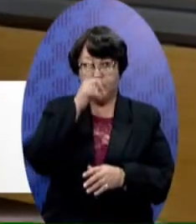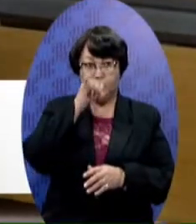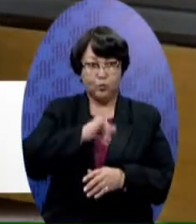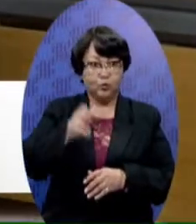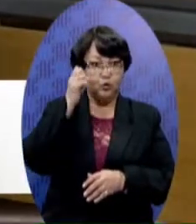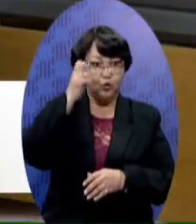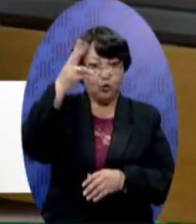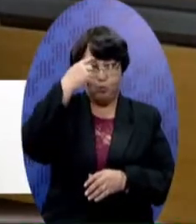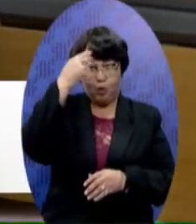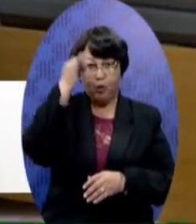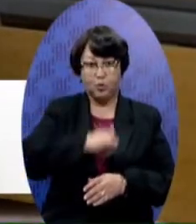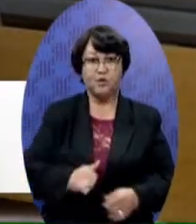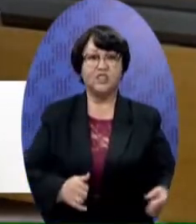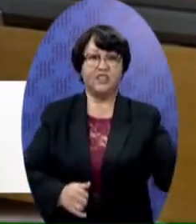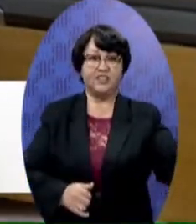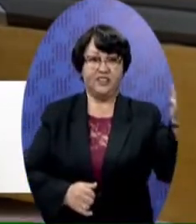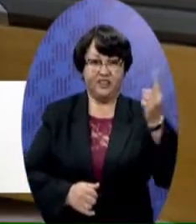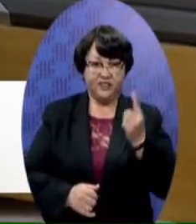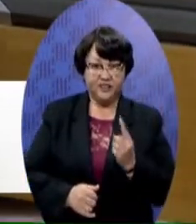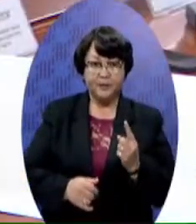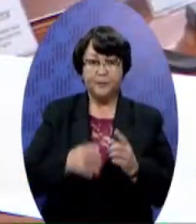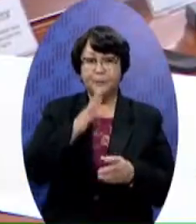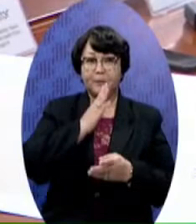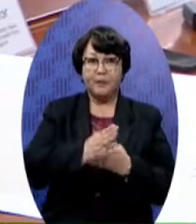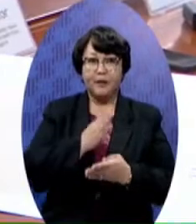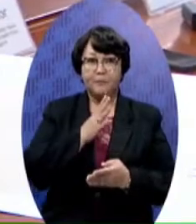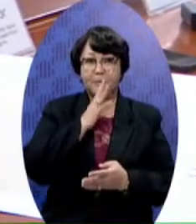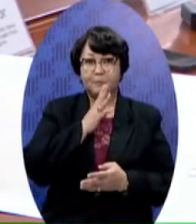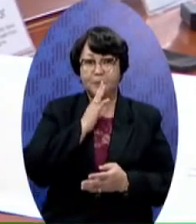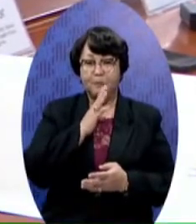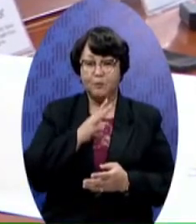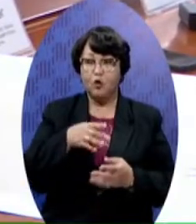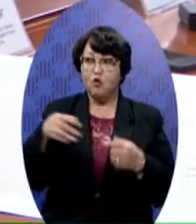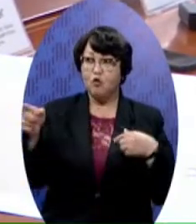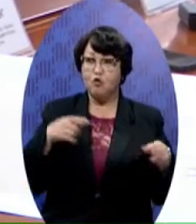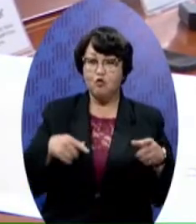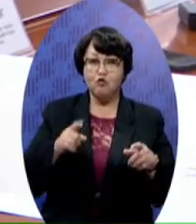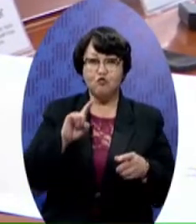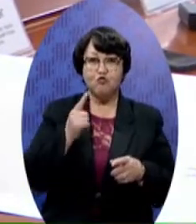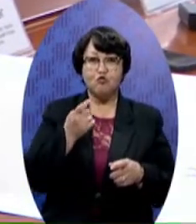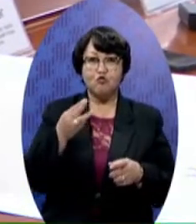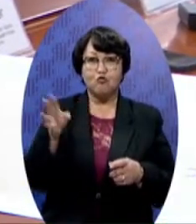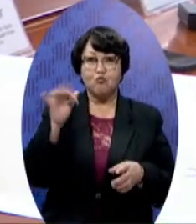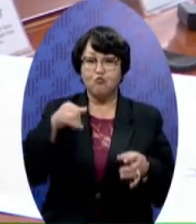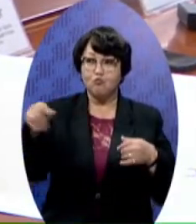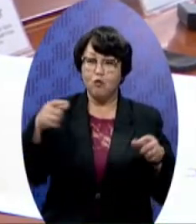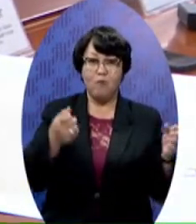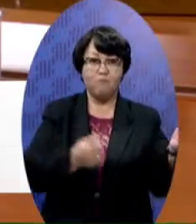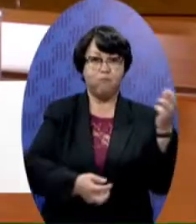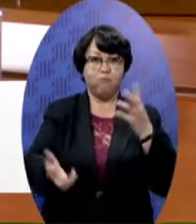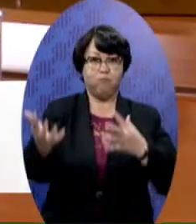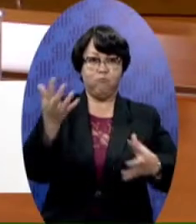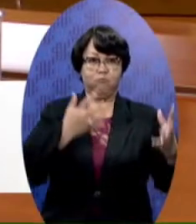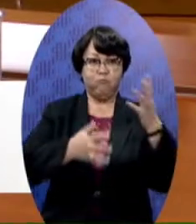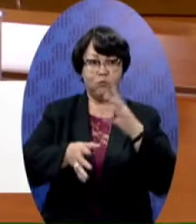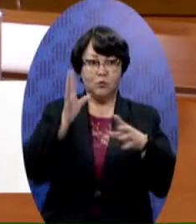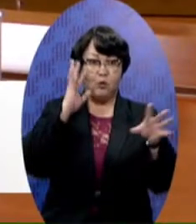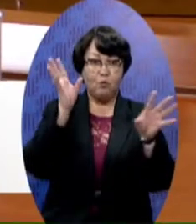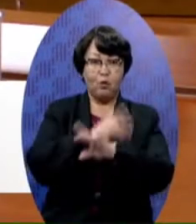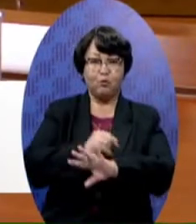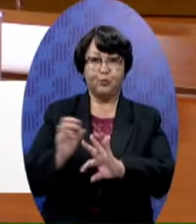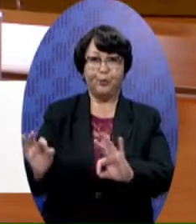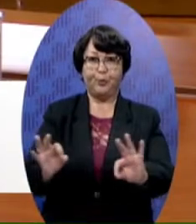Монгол улсад айлчлана. Мөн Оросын албаны улс болон бусад хөрш орнуудаас зочид төлөөлөгчд олон ирэх учраас зохион байгуулалт